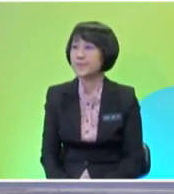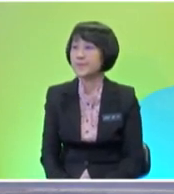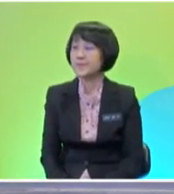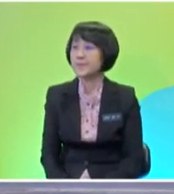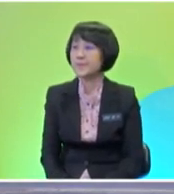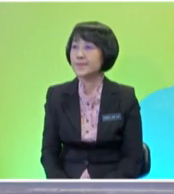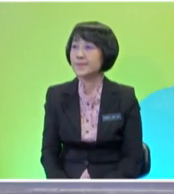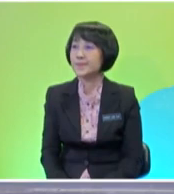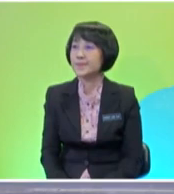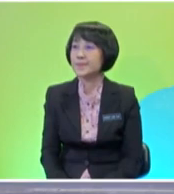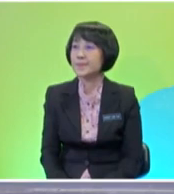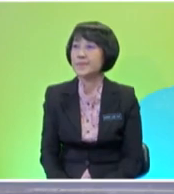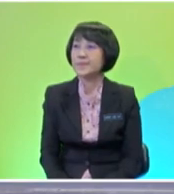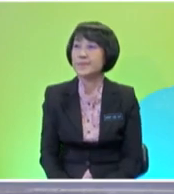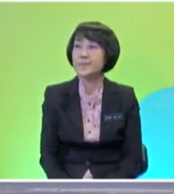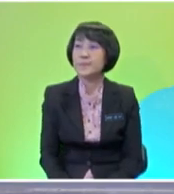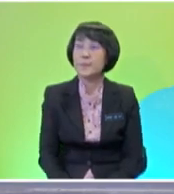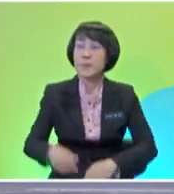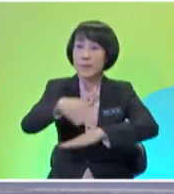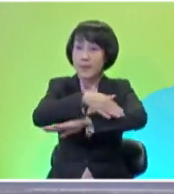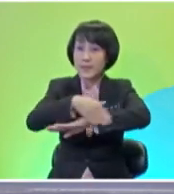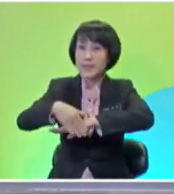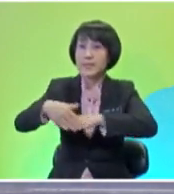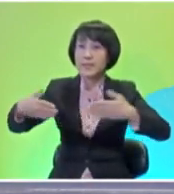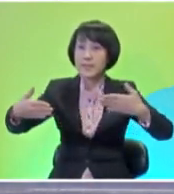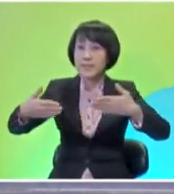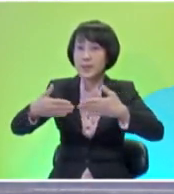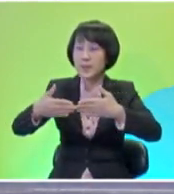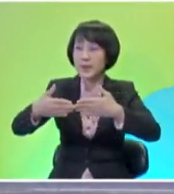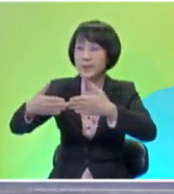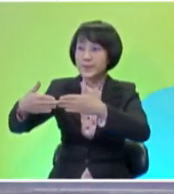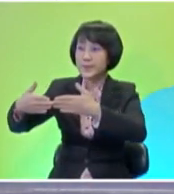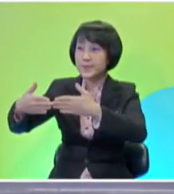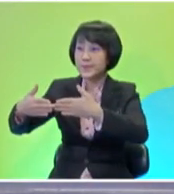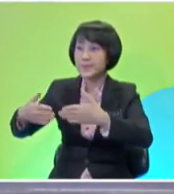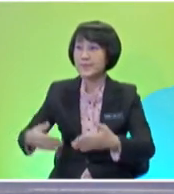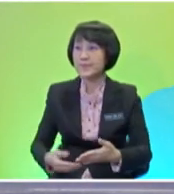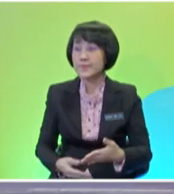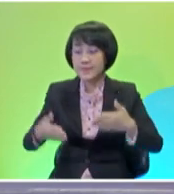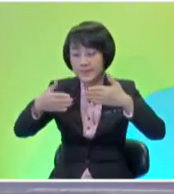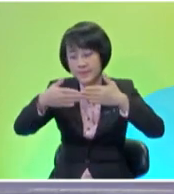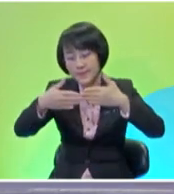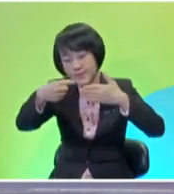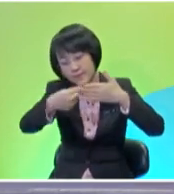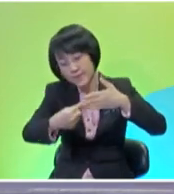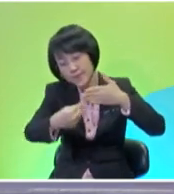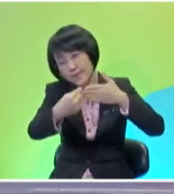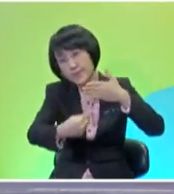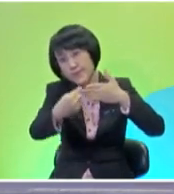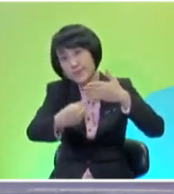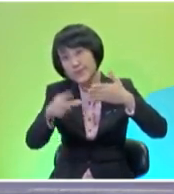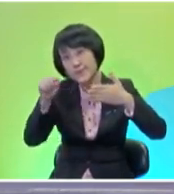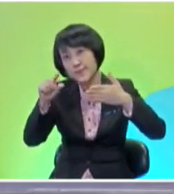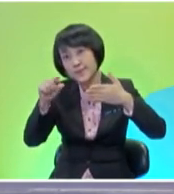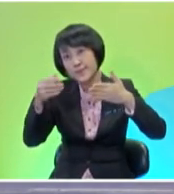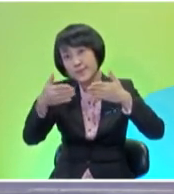punya bahagian bawah ni. Ya, dekat sisi sambungan tu pun boleh, Ifan. Oh, dekat sisi pun boleh juga. Okey. Boleh kita cuba. Pada